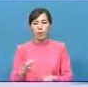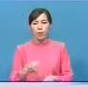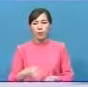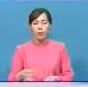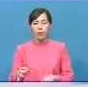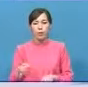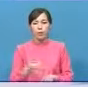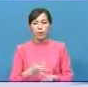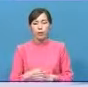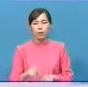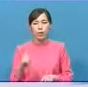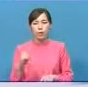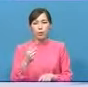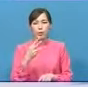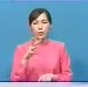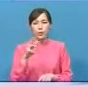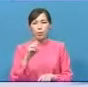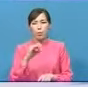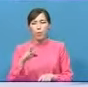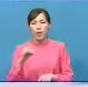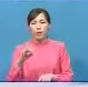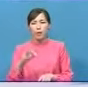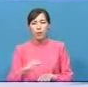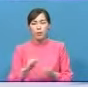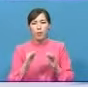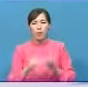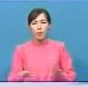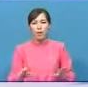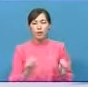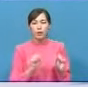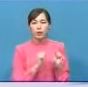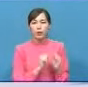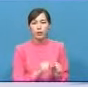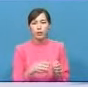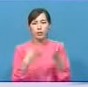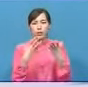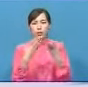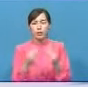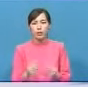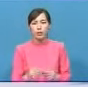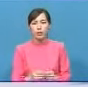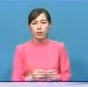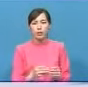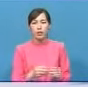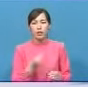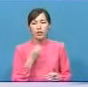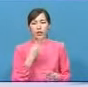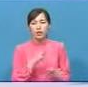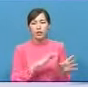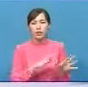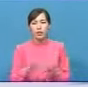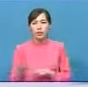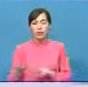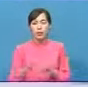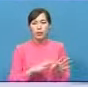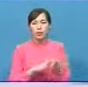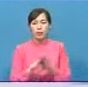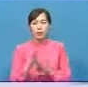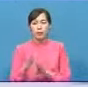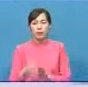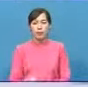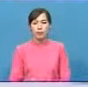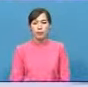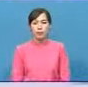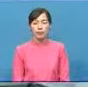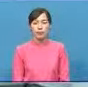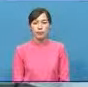да 1 маусым балаларды қорғау күніне байланысты игілікті іс-шара өтті. Тілші әңгімелейді.